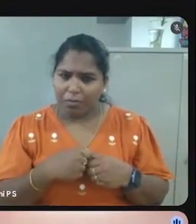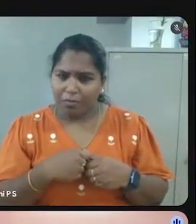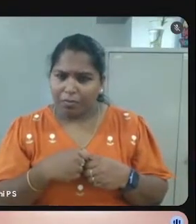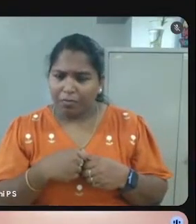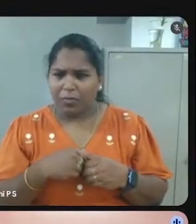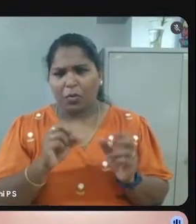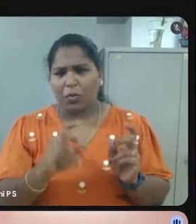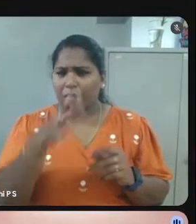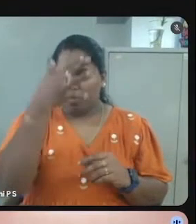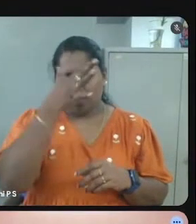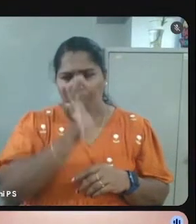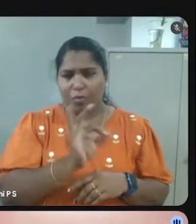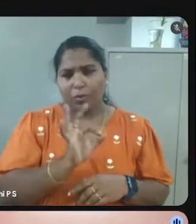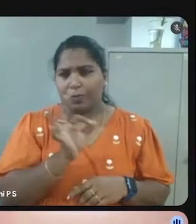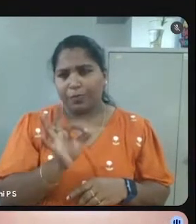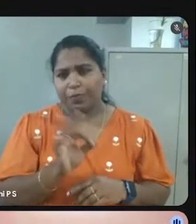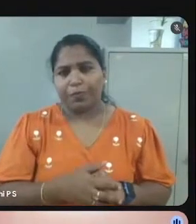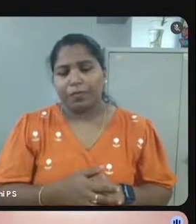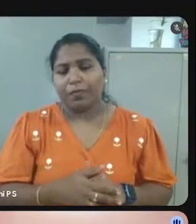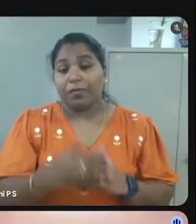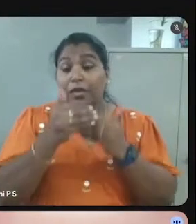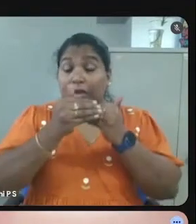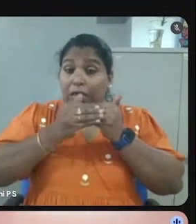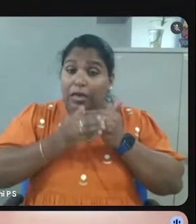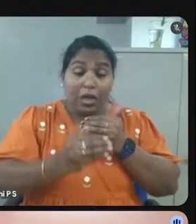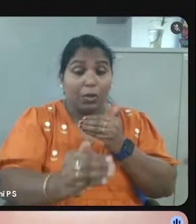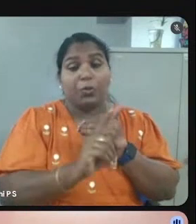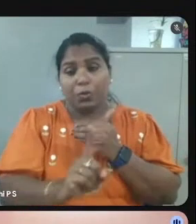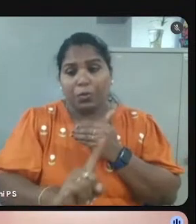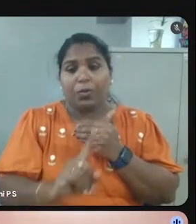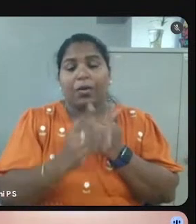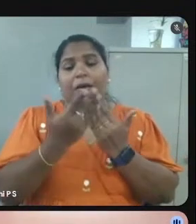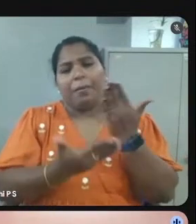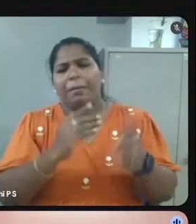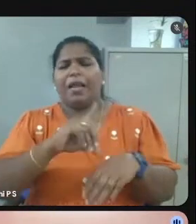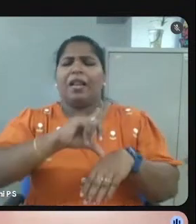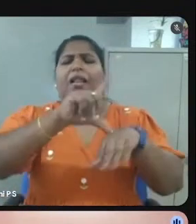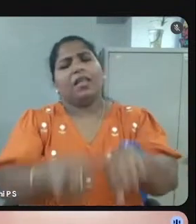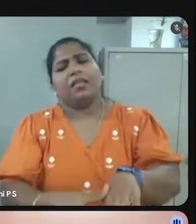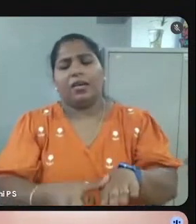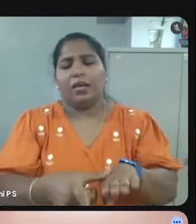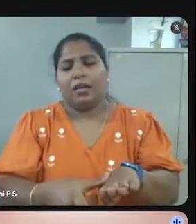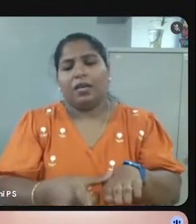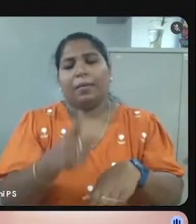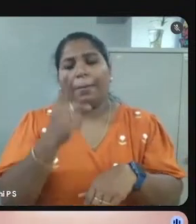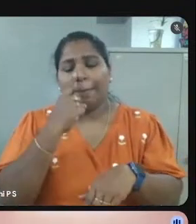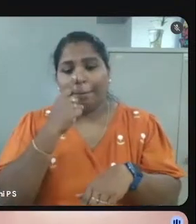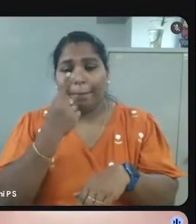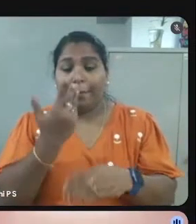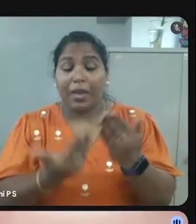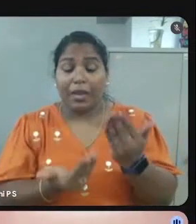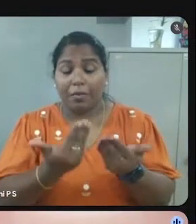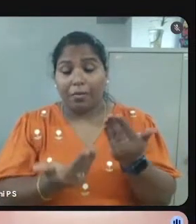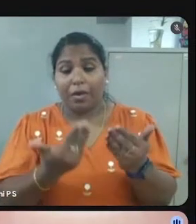അത് കുഴപ്പമില്ല. നമുക്കത് മുന്നോട്ട് പോകാനല്ല, ആ കാര്യങ്ങളിൽ പിന്നെ മാസ്റ്റർബേഷൻ ചെയ്യുമ്പോ അവര് തെറ്റ്